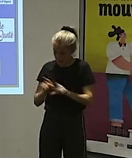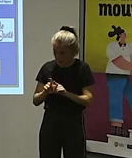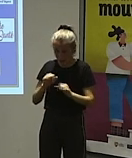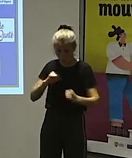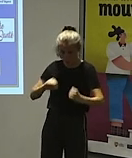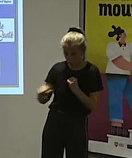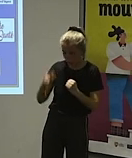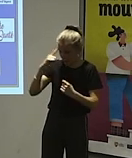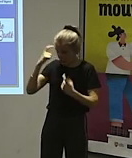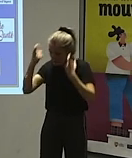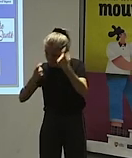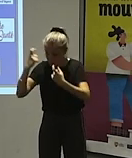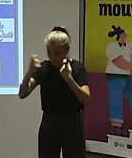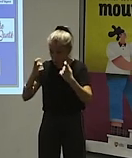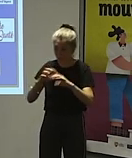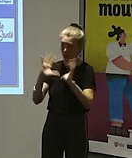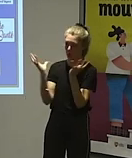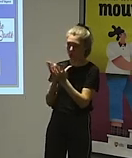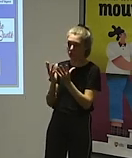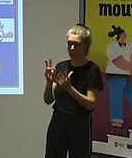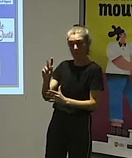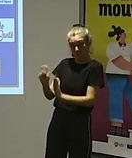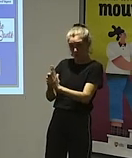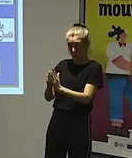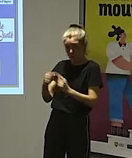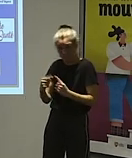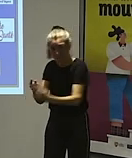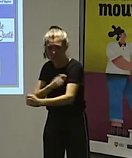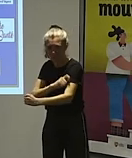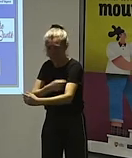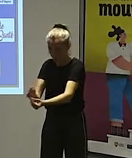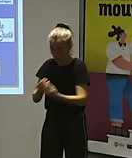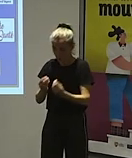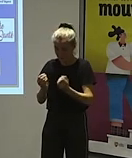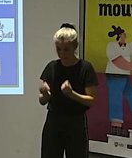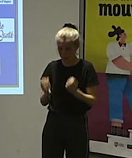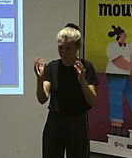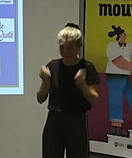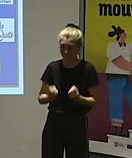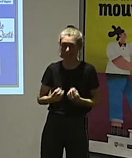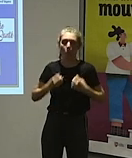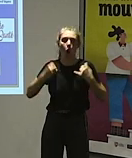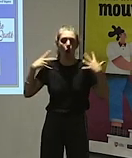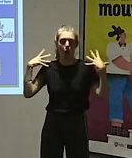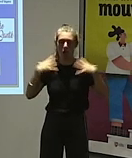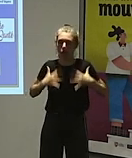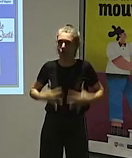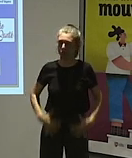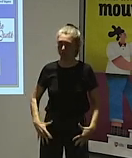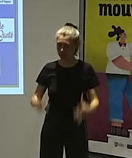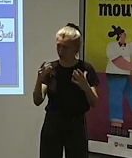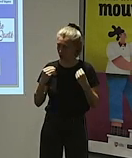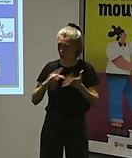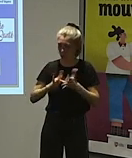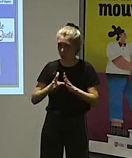dans des types de stimulation qui sont prouvés être très bénéfiques pour notre santé mentale. On dit carrément en fait que le sport permet